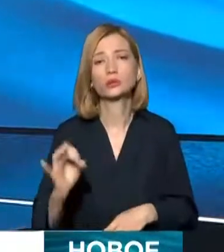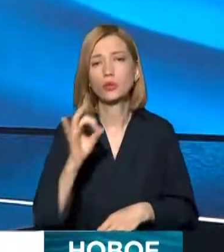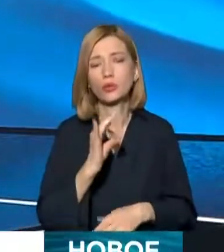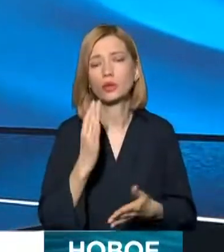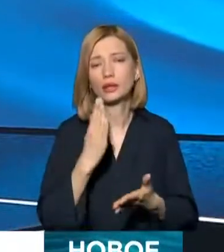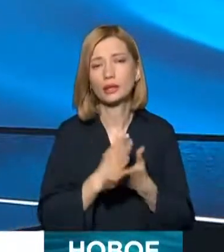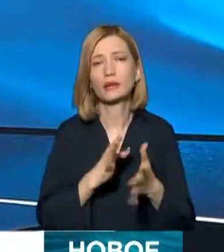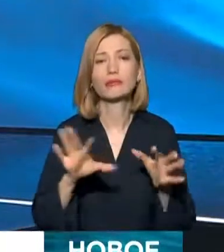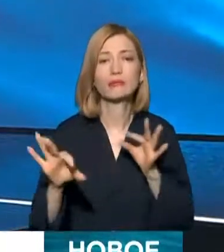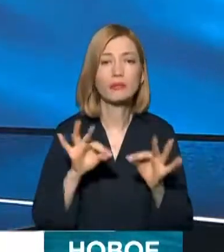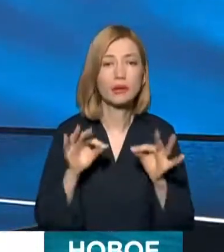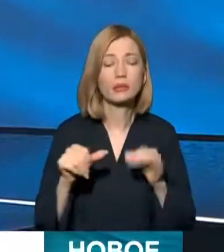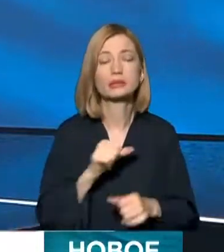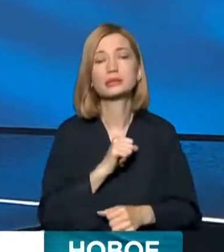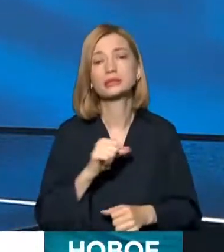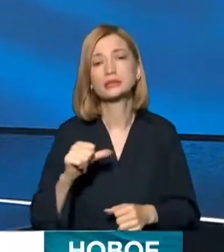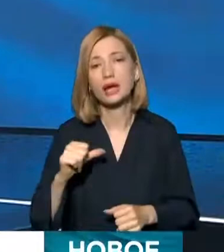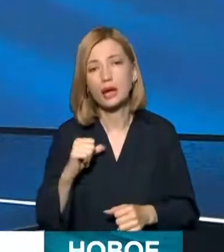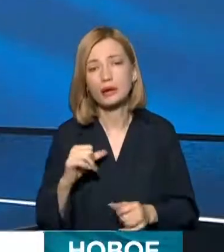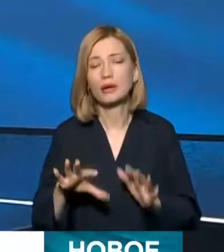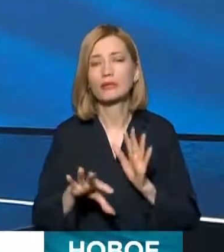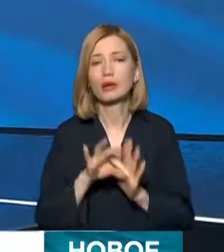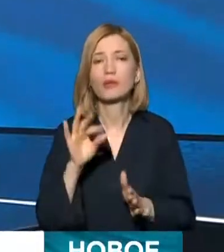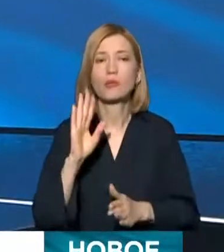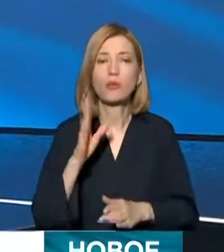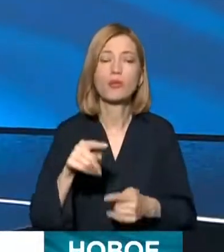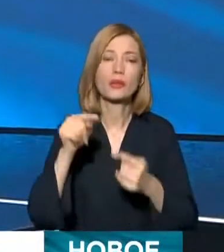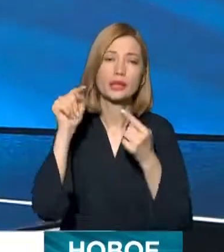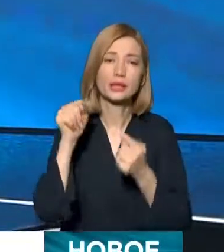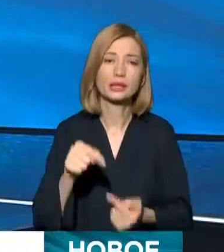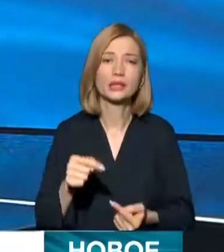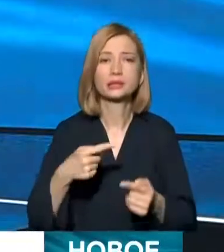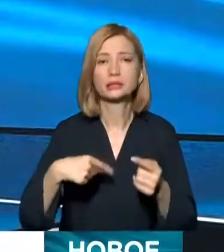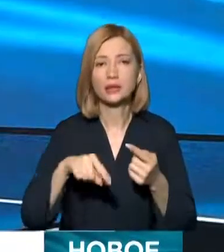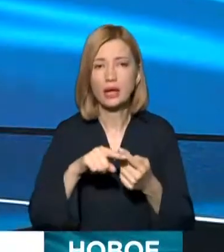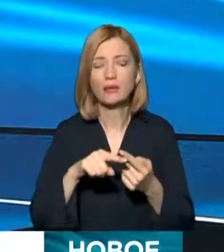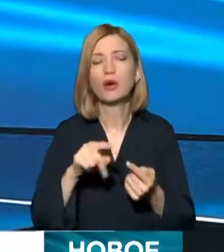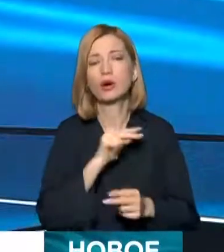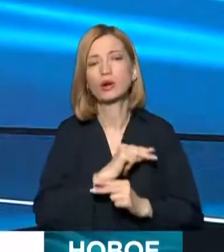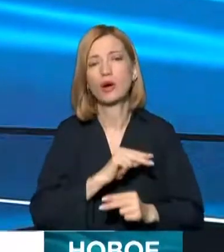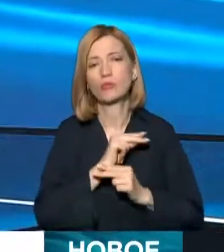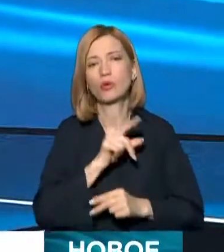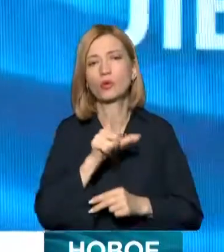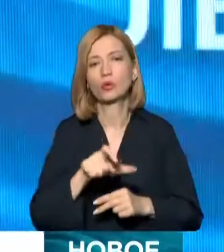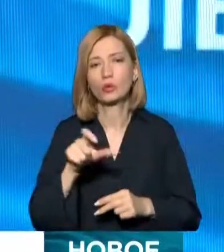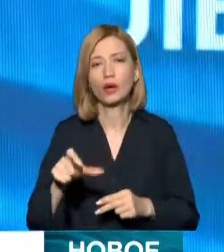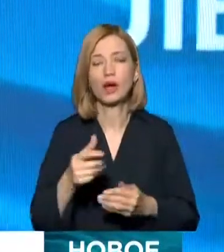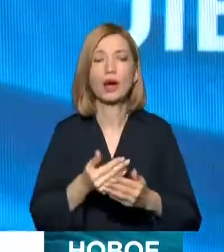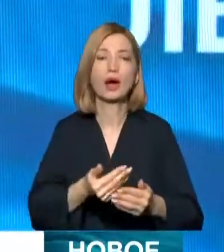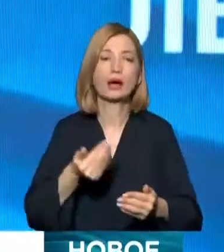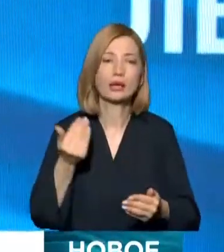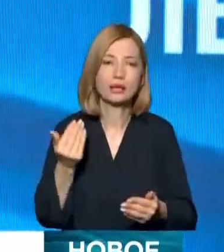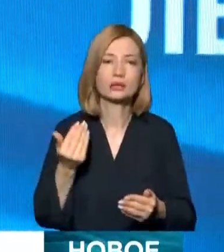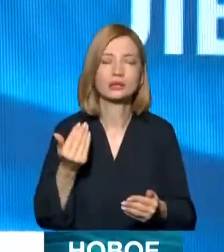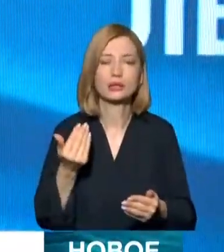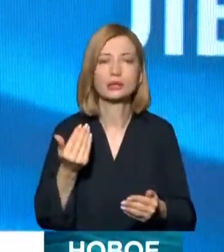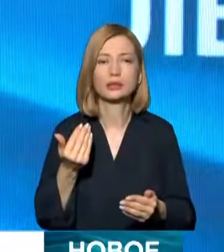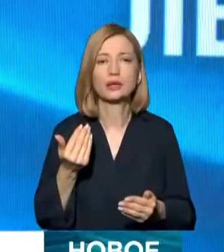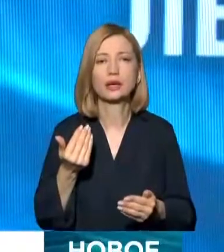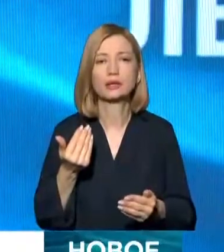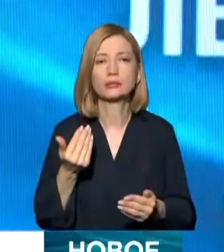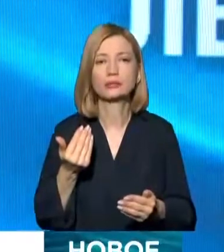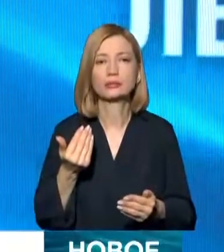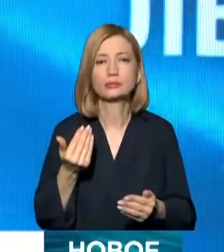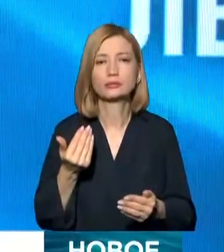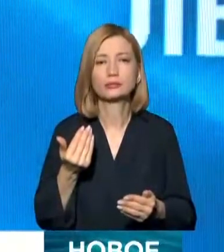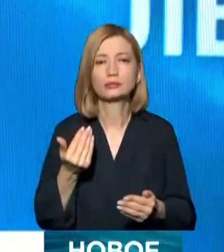выбор, когда мы можем выбирать подходящую нам квал рабочую силу. То есть до этого всегда, допустим, у нас